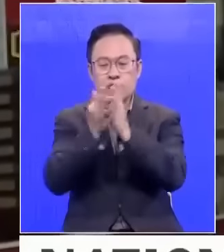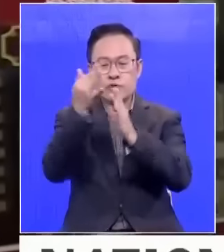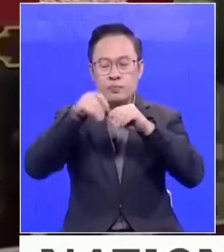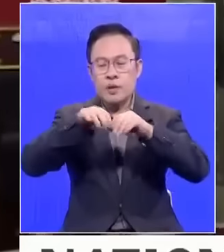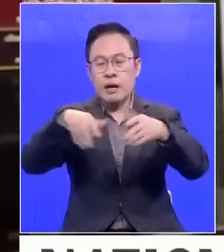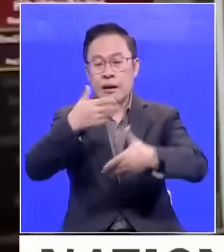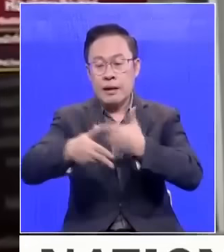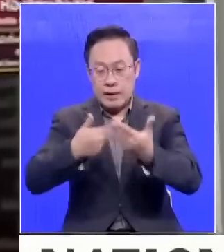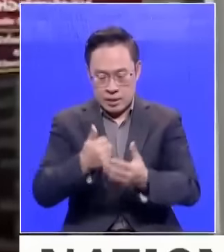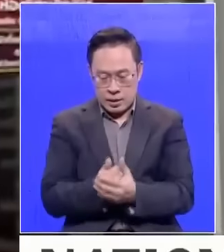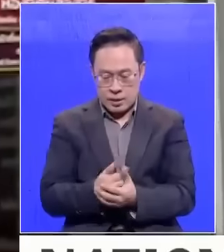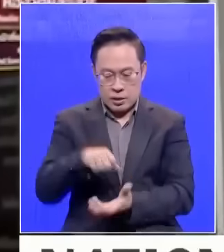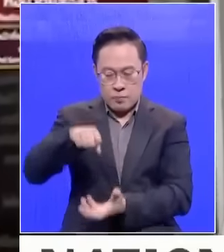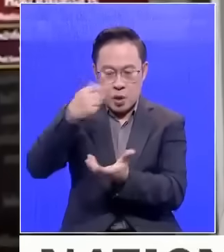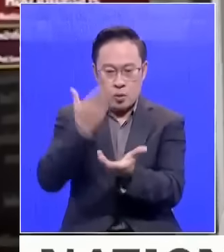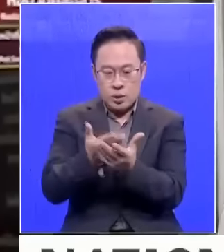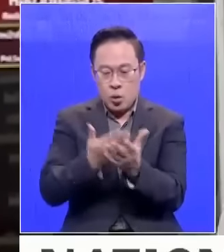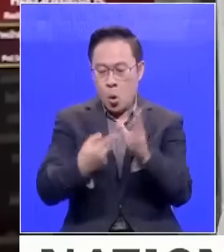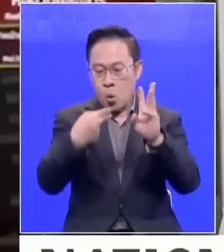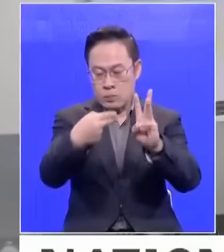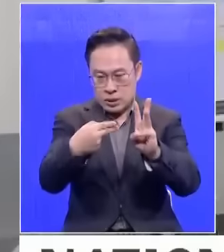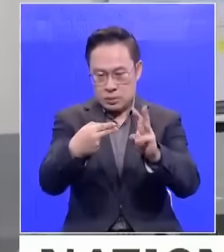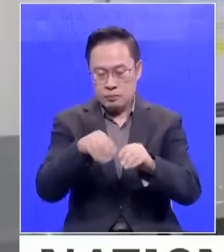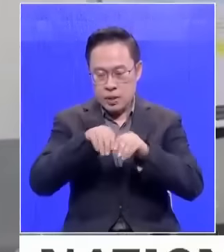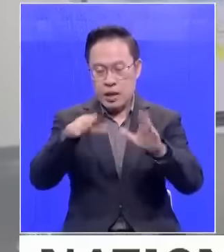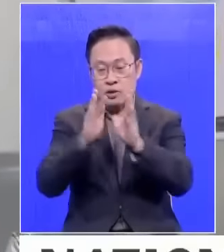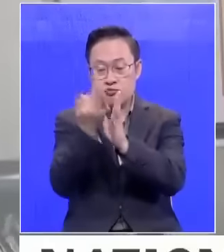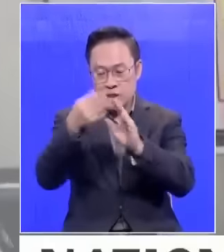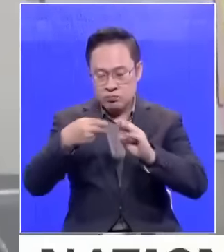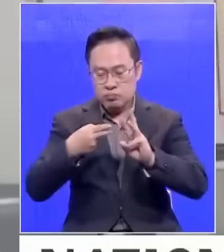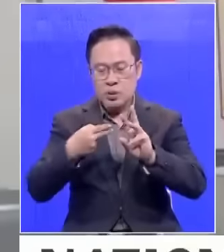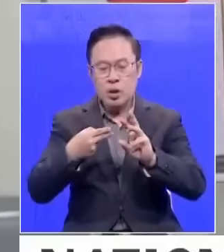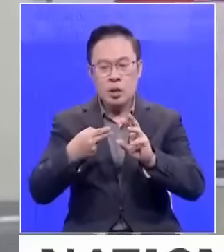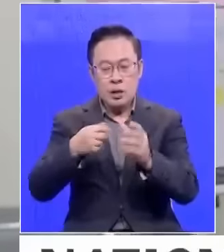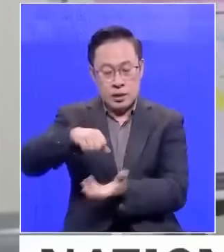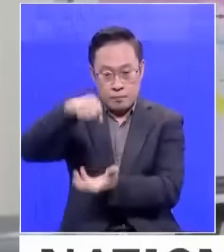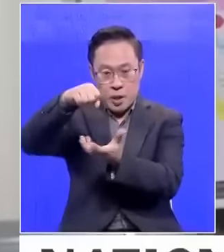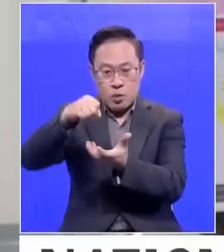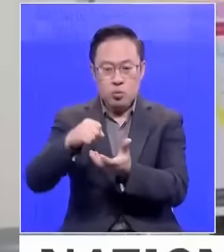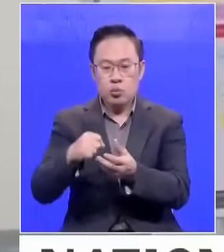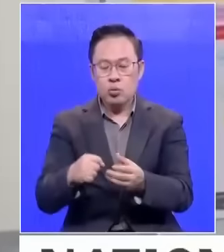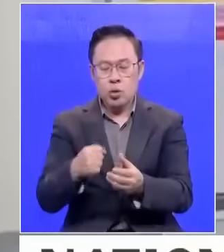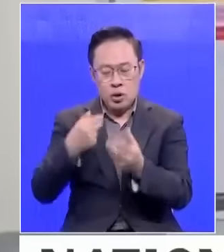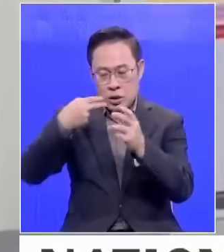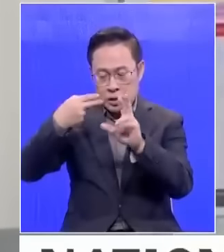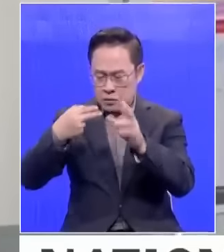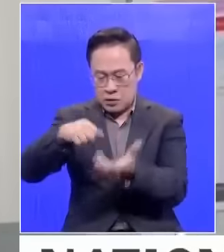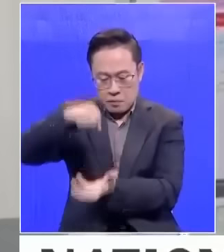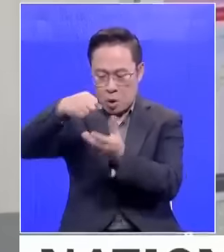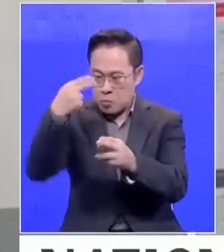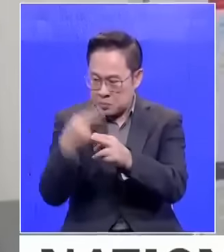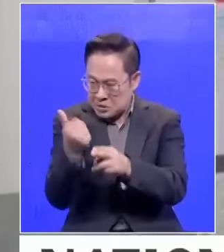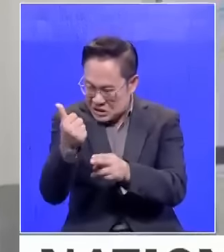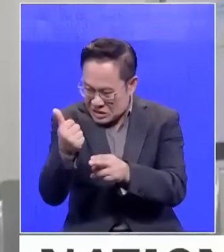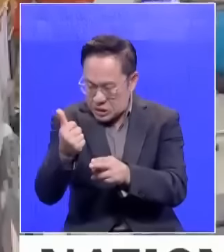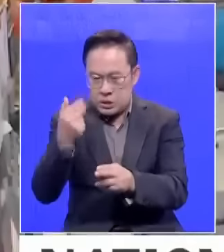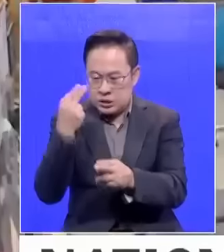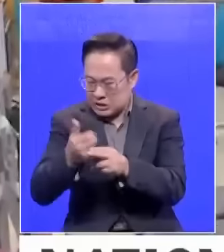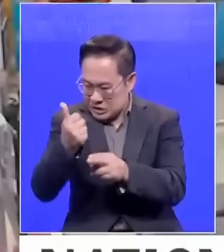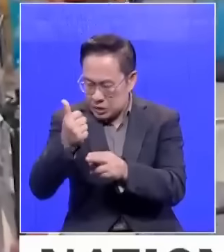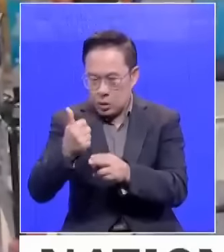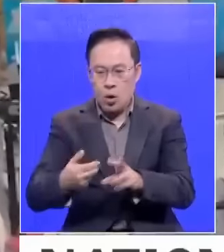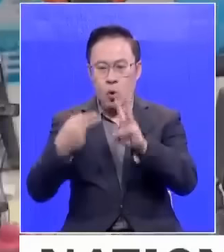มยี่ห้อหนึ่ง 60,000 บาทประกาศใน Facebook เป็นกลุ่มคนซื้อขายกระเป๋าแบรนด์เนมอยู่แล้วนะครับทีนี้ก็มี